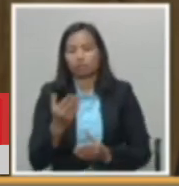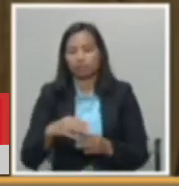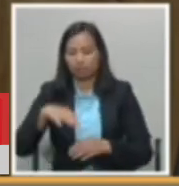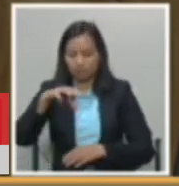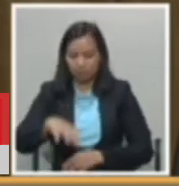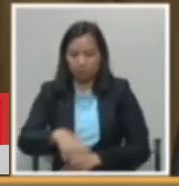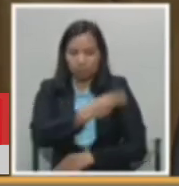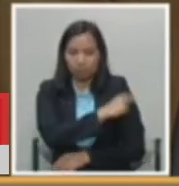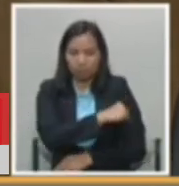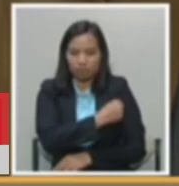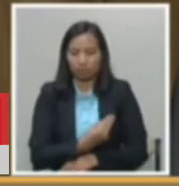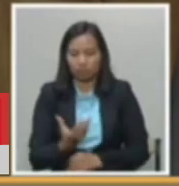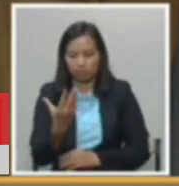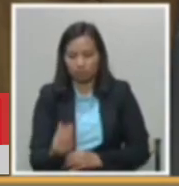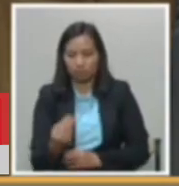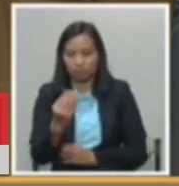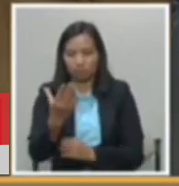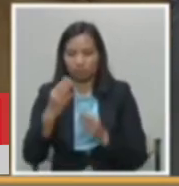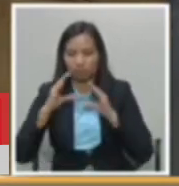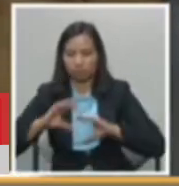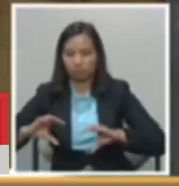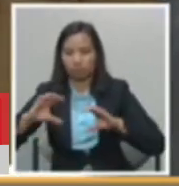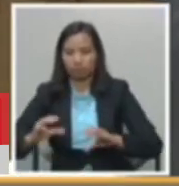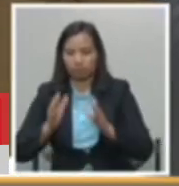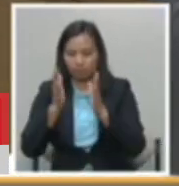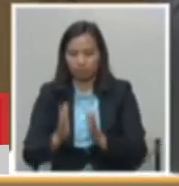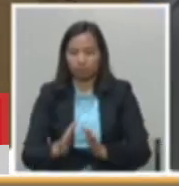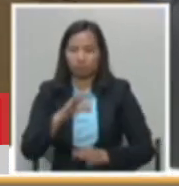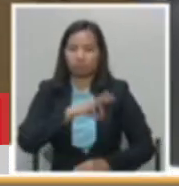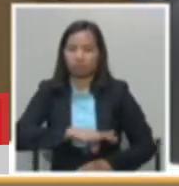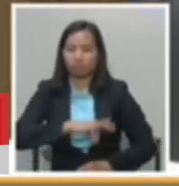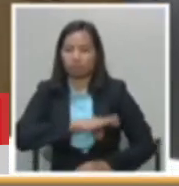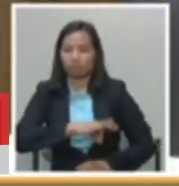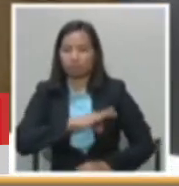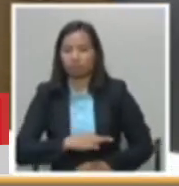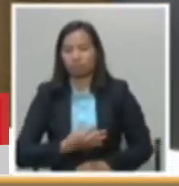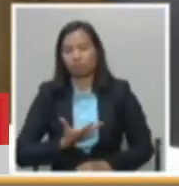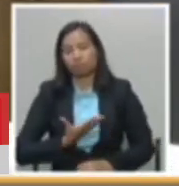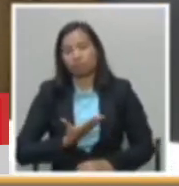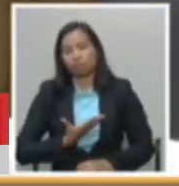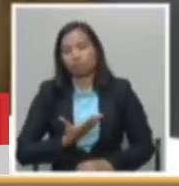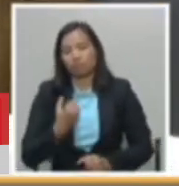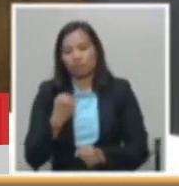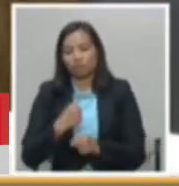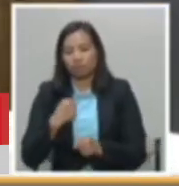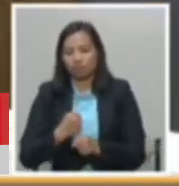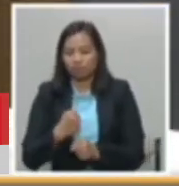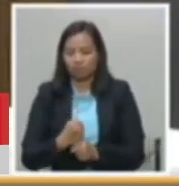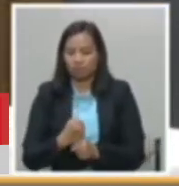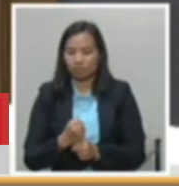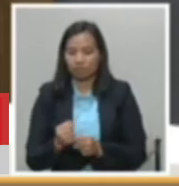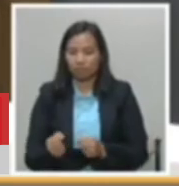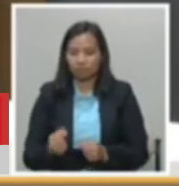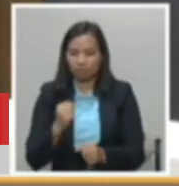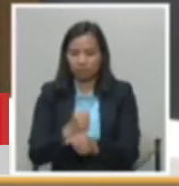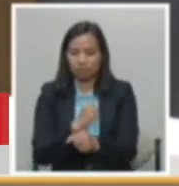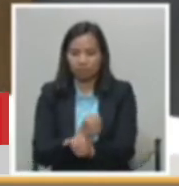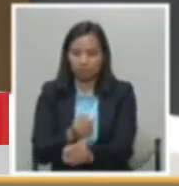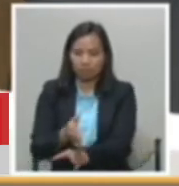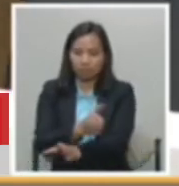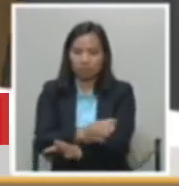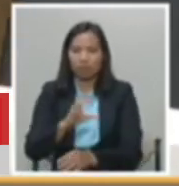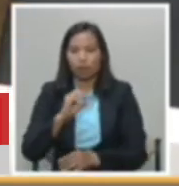าบาลที่ไม่เหลือเนี่ยข้าราชการบุคลากรก็รู้สึกห่อเหี่ยวใจเหลือเกินว่าทำงานจะได้เงินค่าล่วงเวลาหรือเปล่